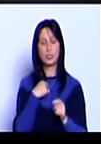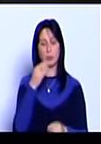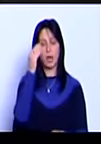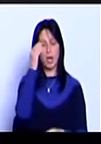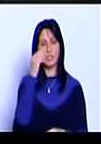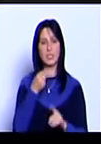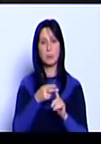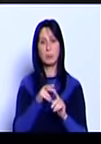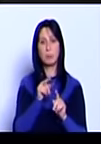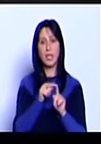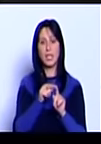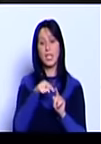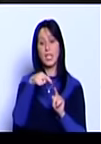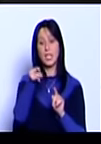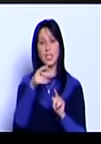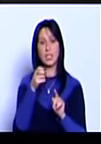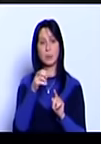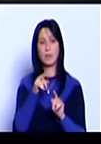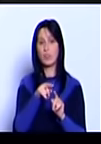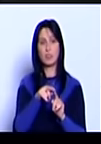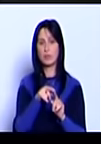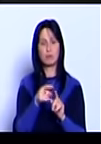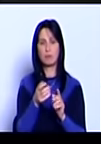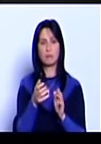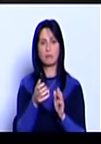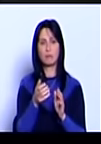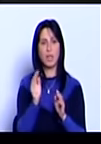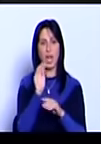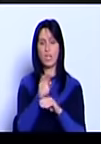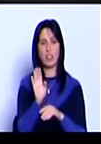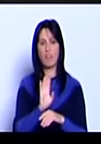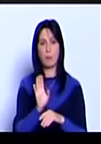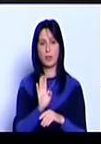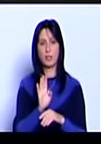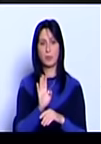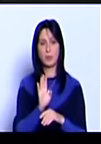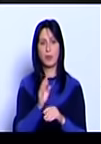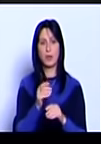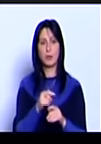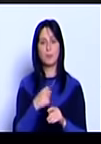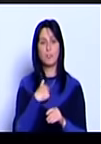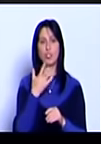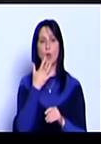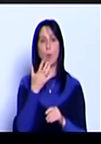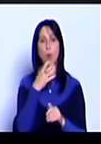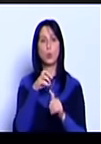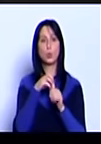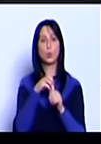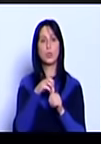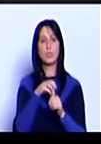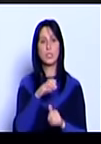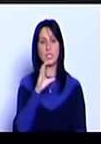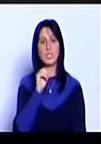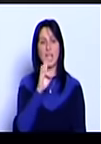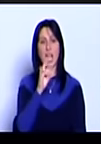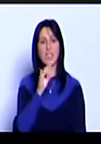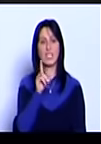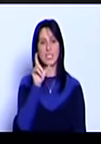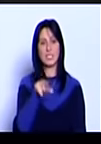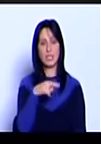მე იმის იქეთ მივდივარ კიდე რაფერს არ მოვაკლებ და არ დავამატებ ჩვენი პოლიტიკური ლიდერის გუბასანეკიძის